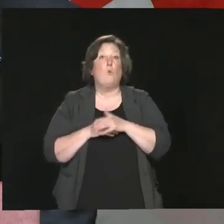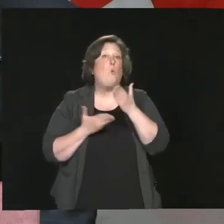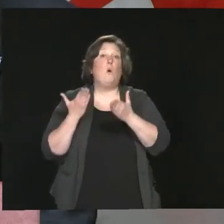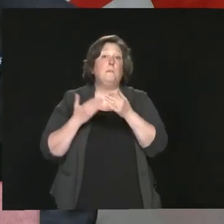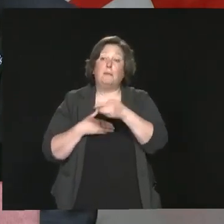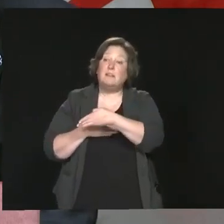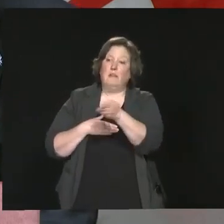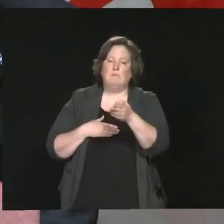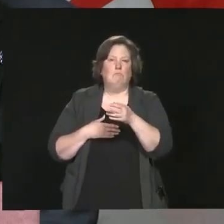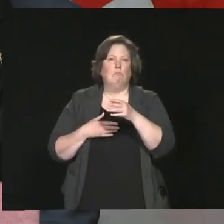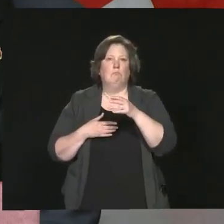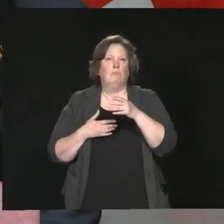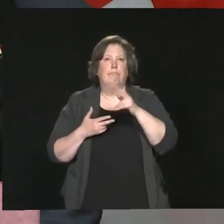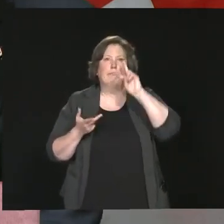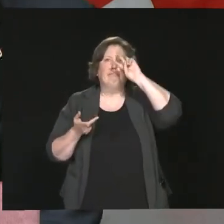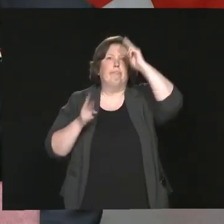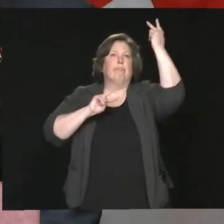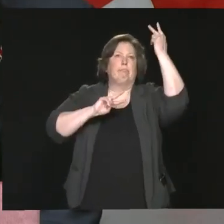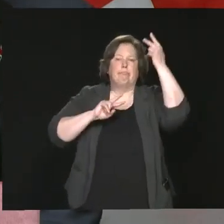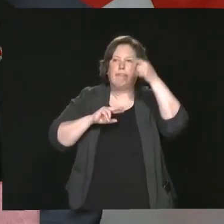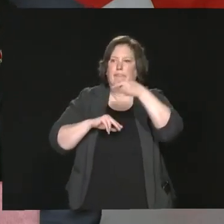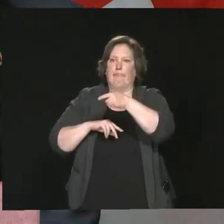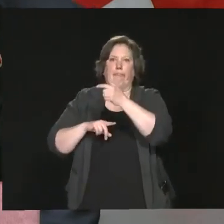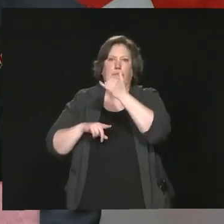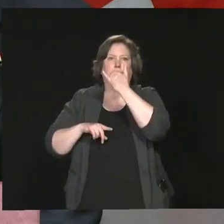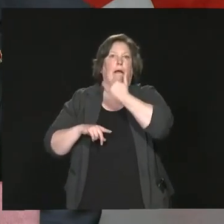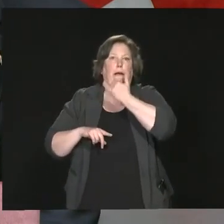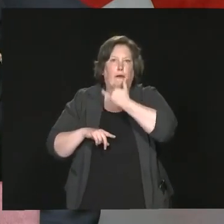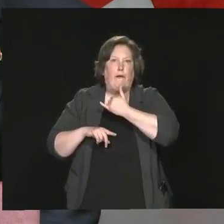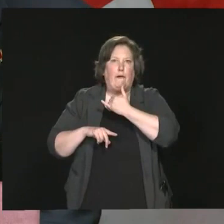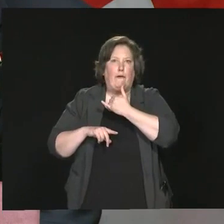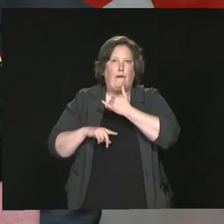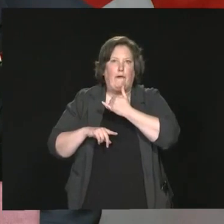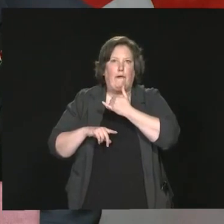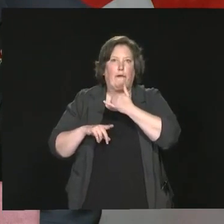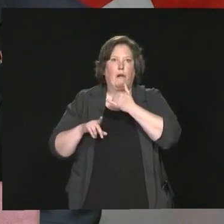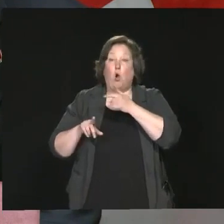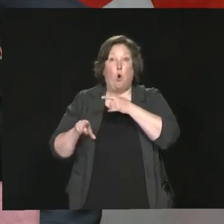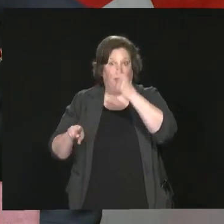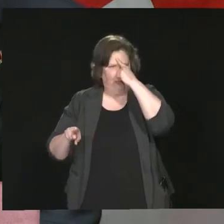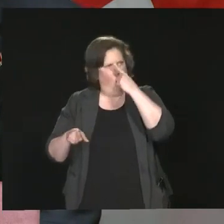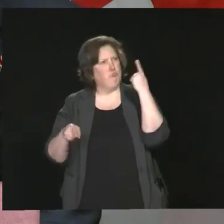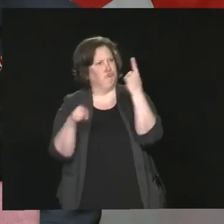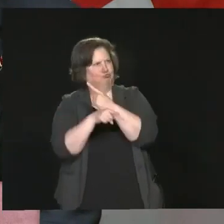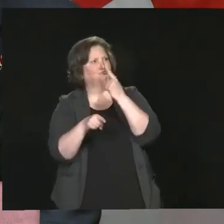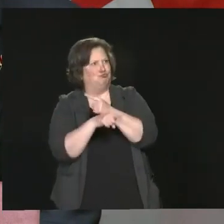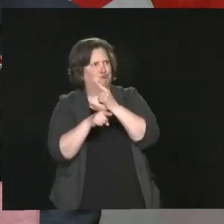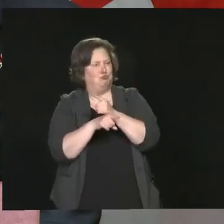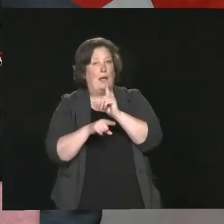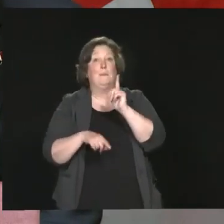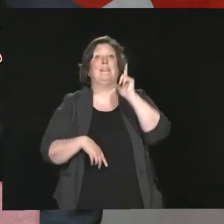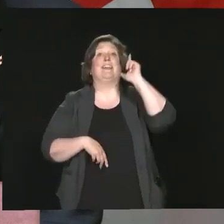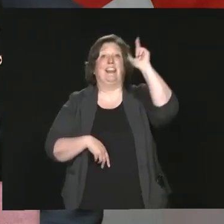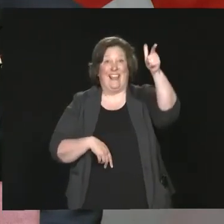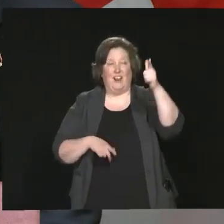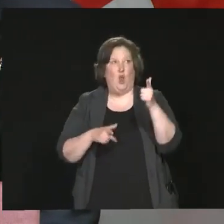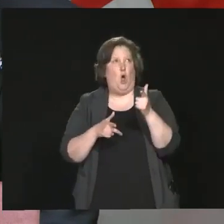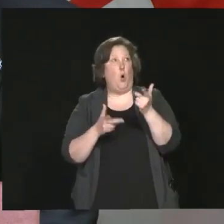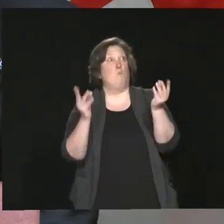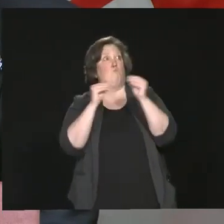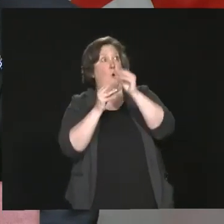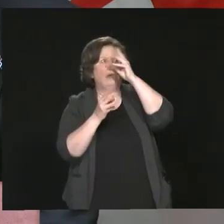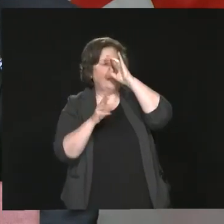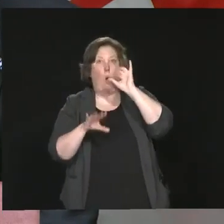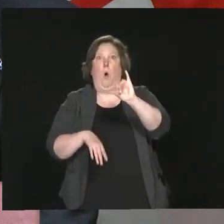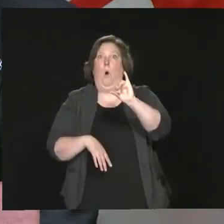avérées des erreurs quand des gens ont appris l'information. Ou bien sur le programme, ou bien sur leurs propres circonstances, après qu'ils aient fait